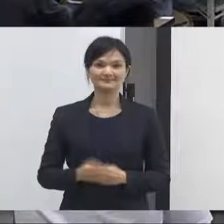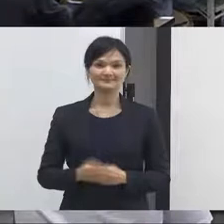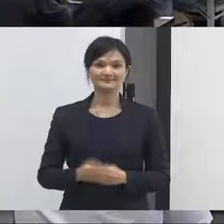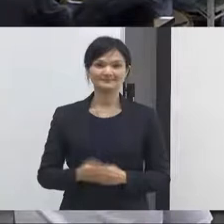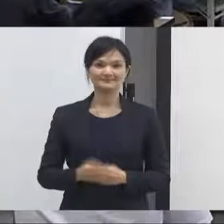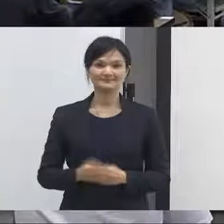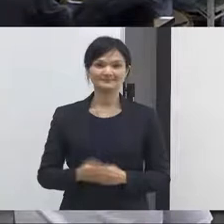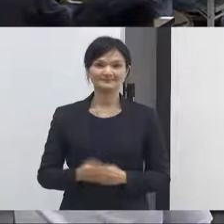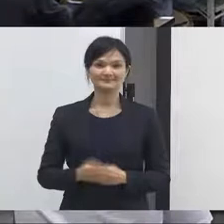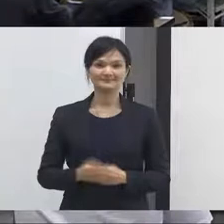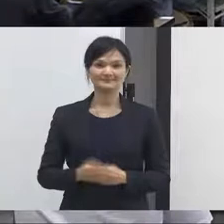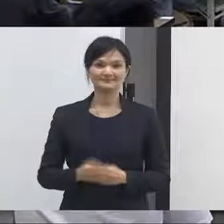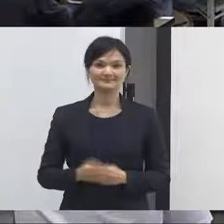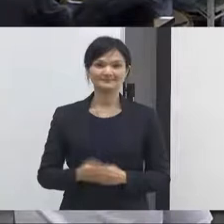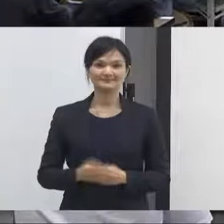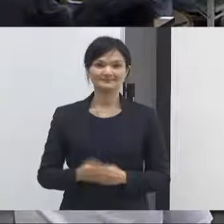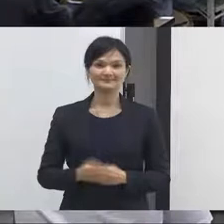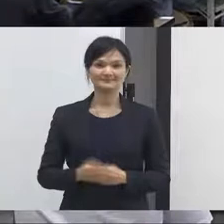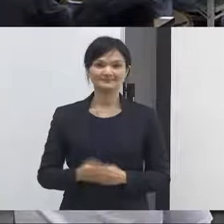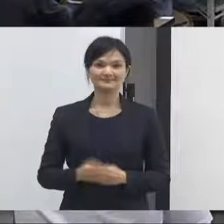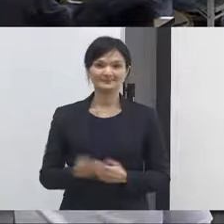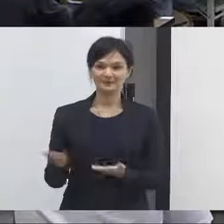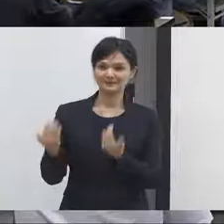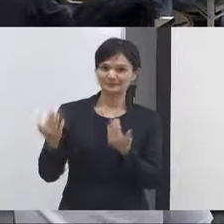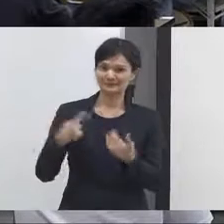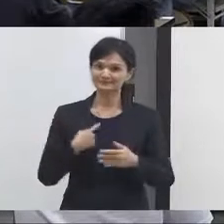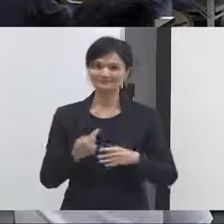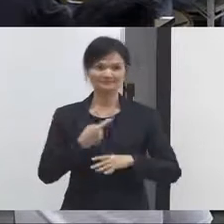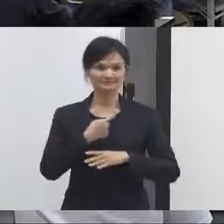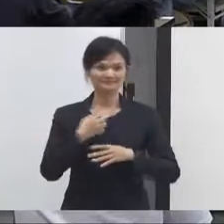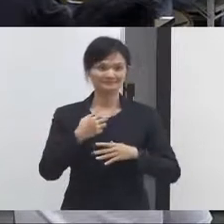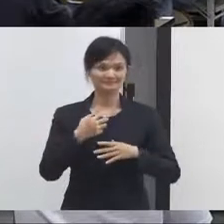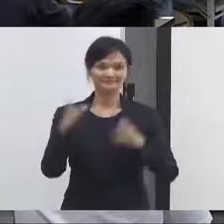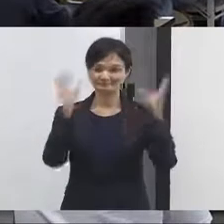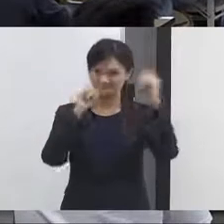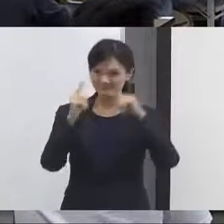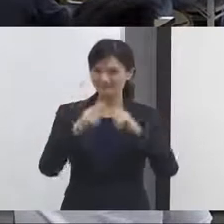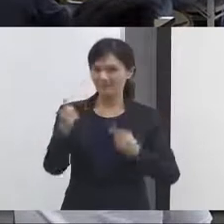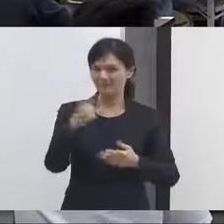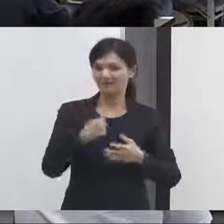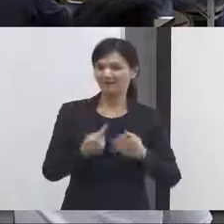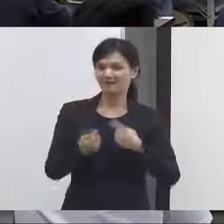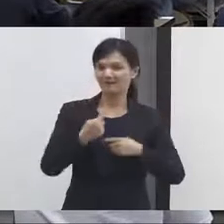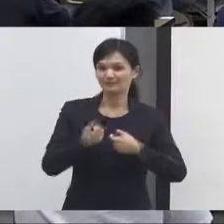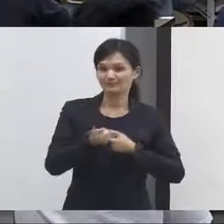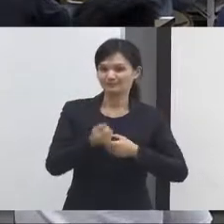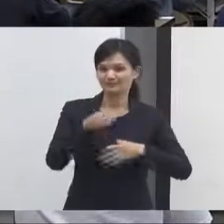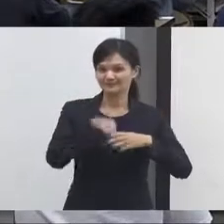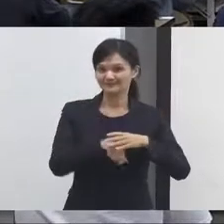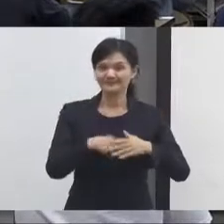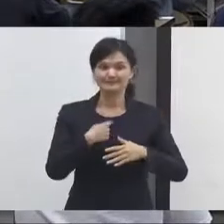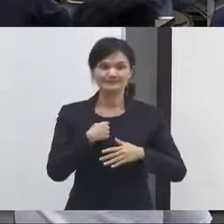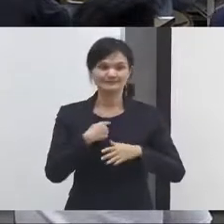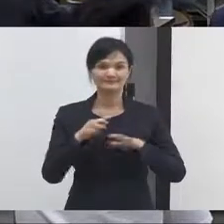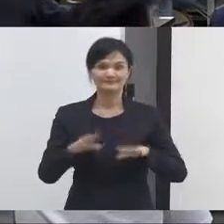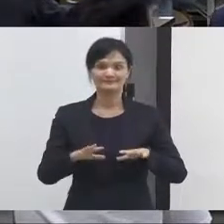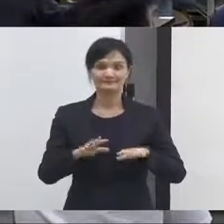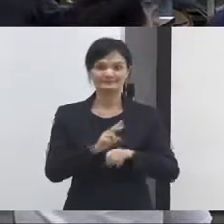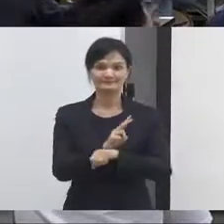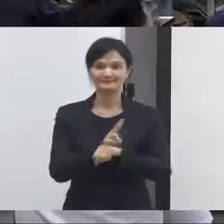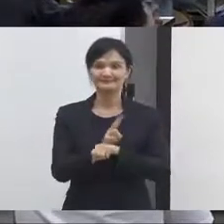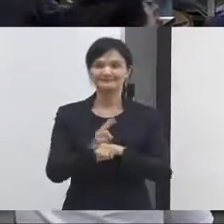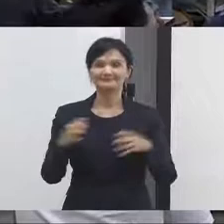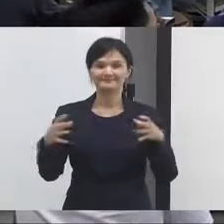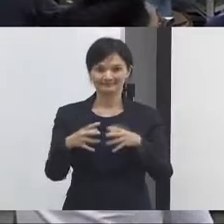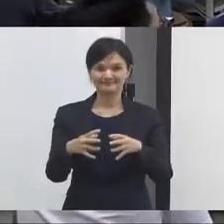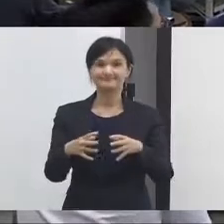那我是今天就是来把资讯人跳坑政策的主持人啊，那很高兴今天可以带大家接下来共度接下来两个小时。那我们接